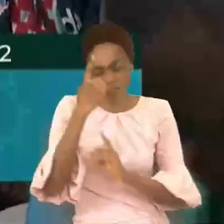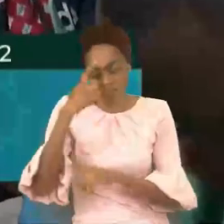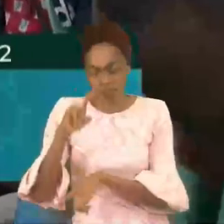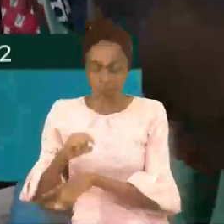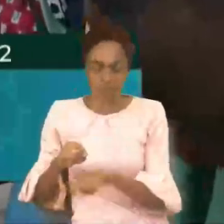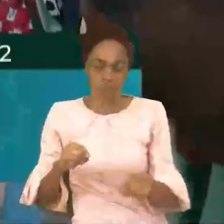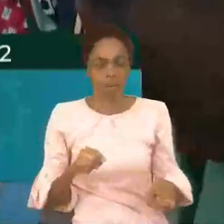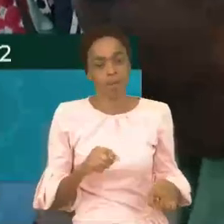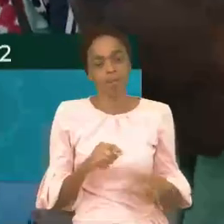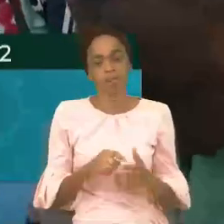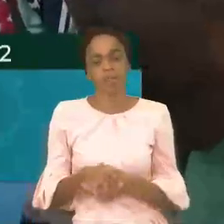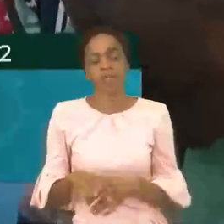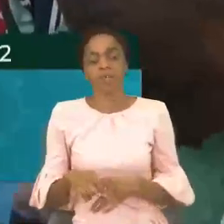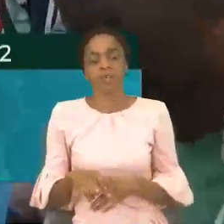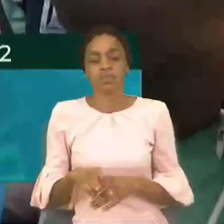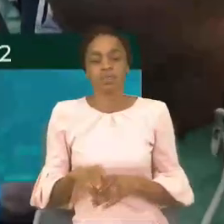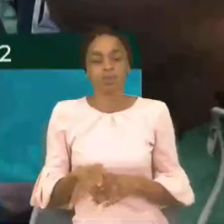Éphésiens 3, 20.